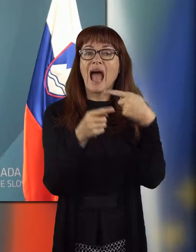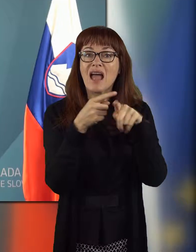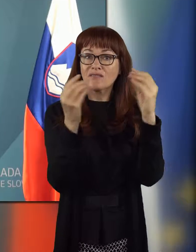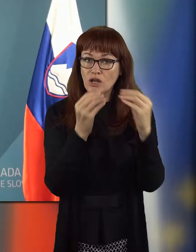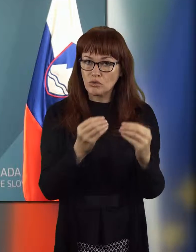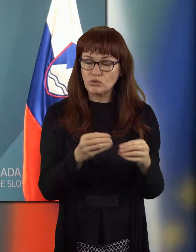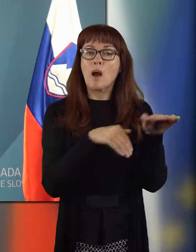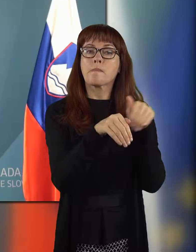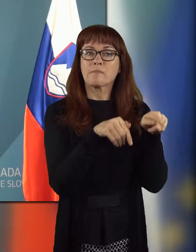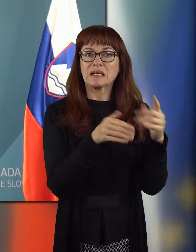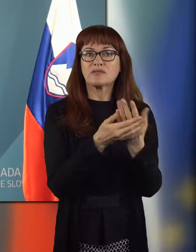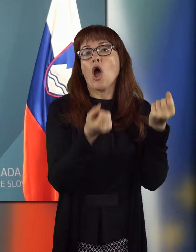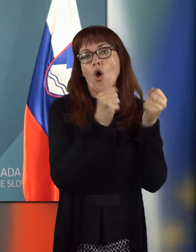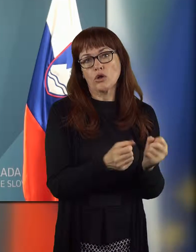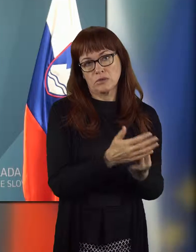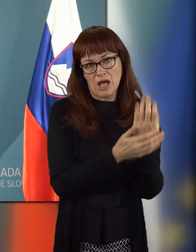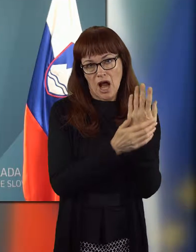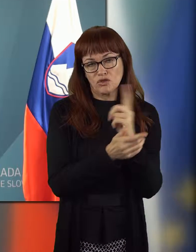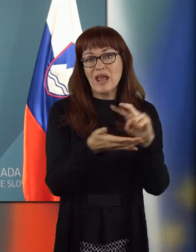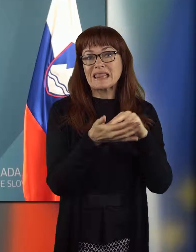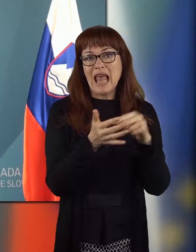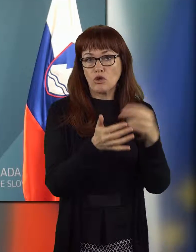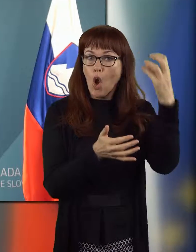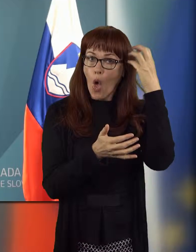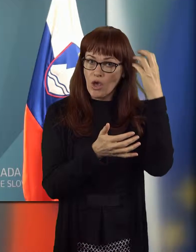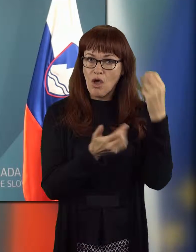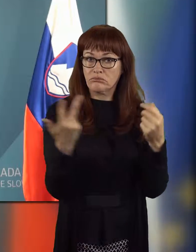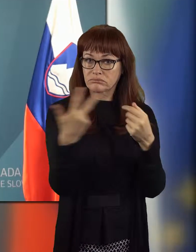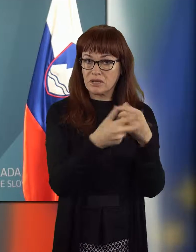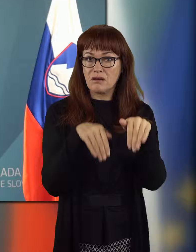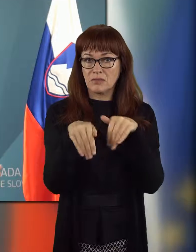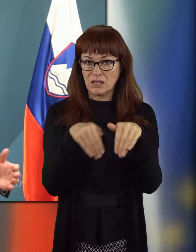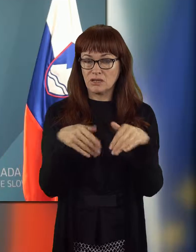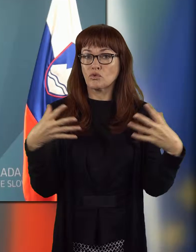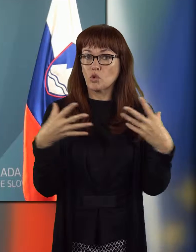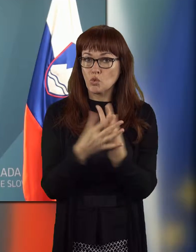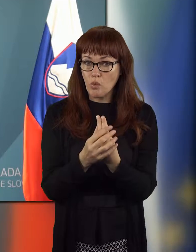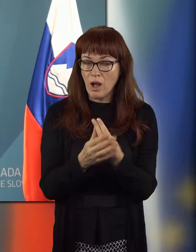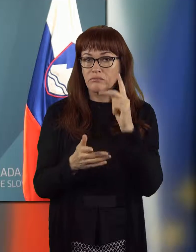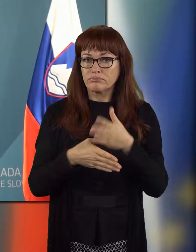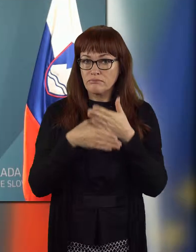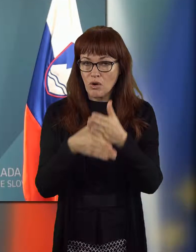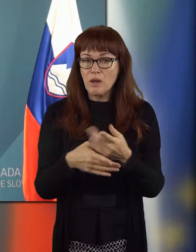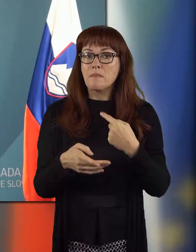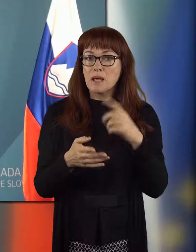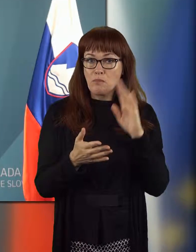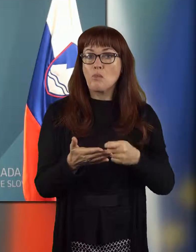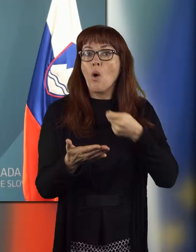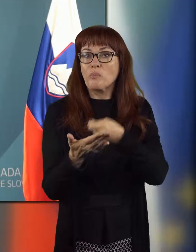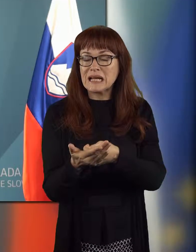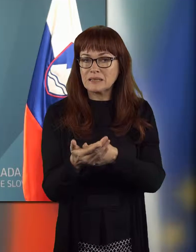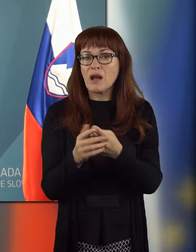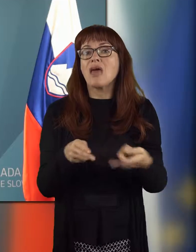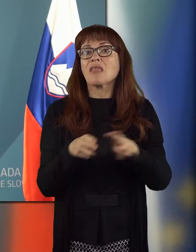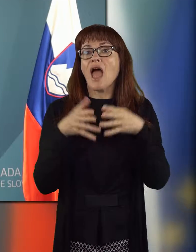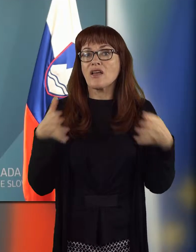za infrastrukturo in pa seveda Ministrstva za gospodarski razvoj in tehnologijo. Mi smo nekako prispevali, pa bomo